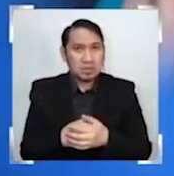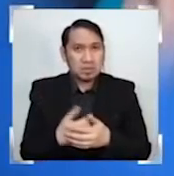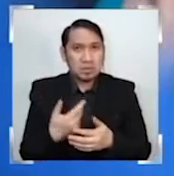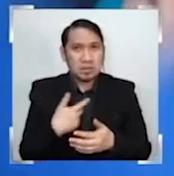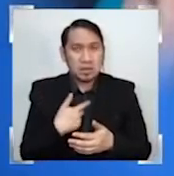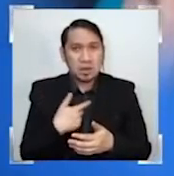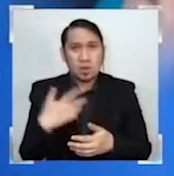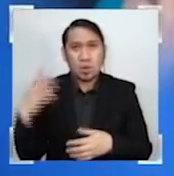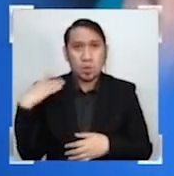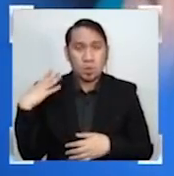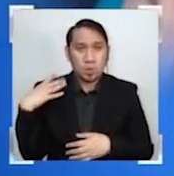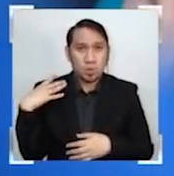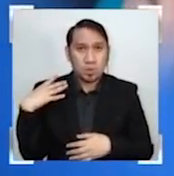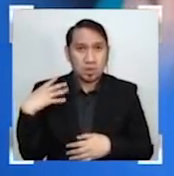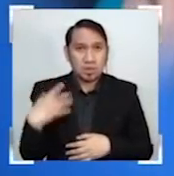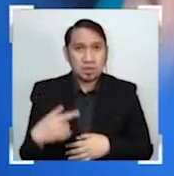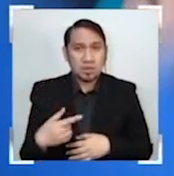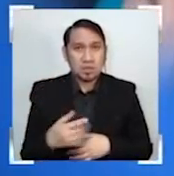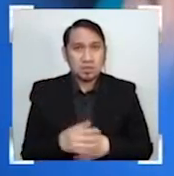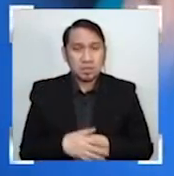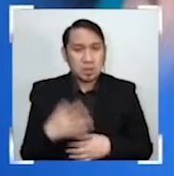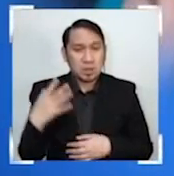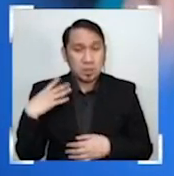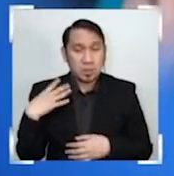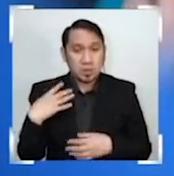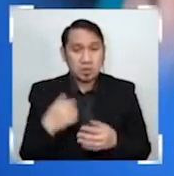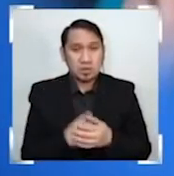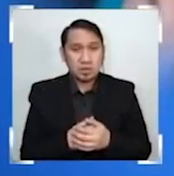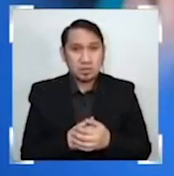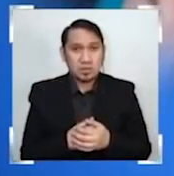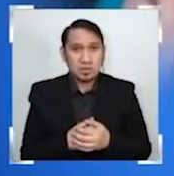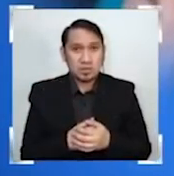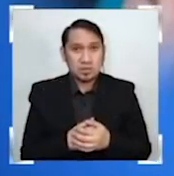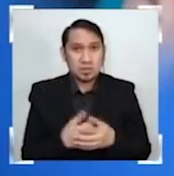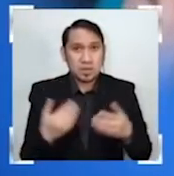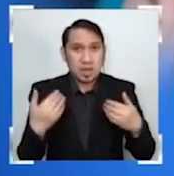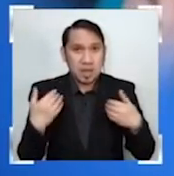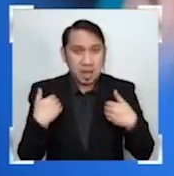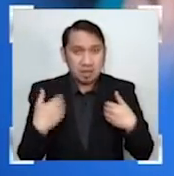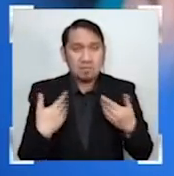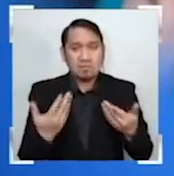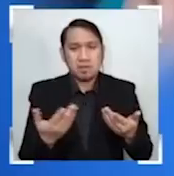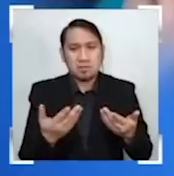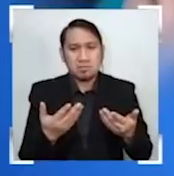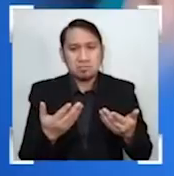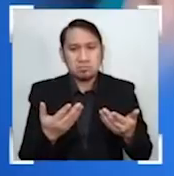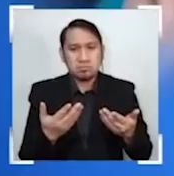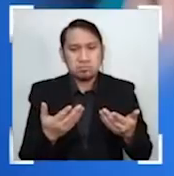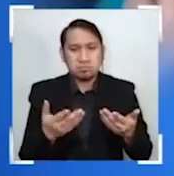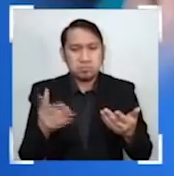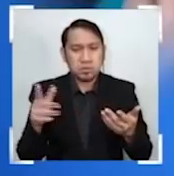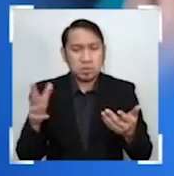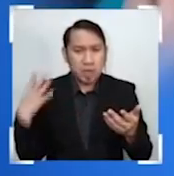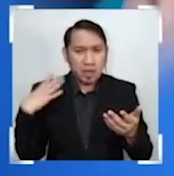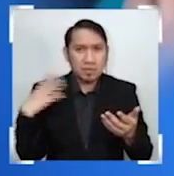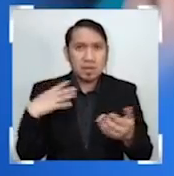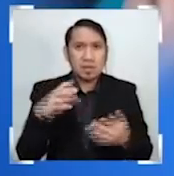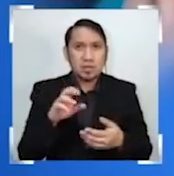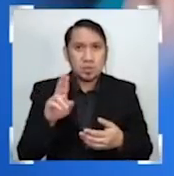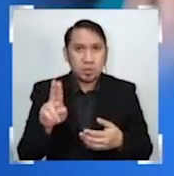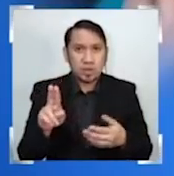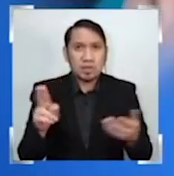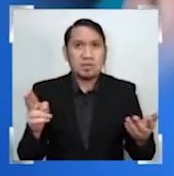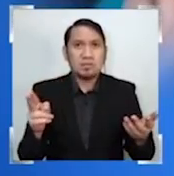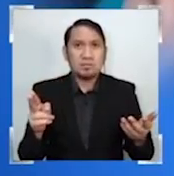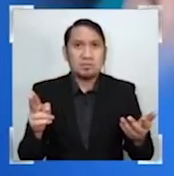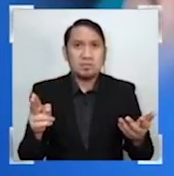naghihintay sa pinang protein-based na bakuna at yan ay parating na, may EUA na, nakarating na